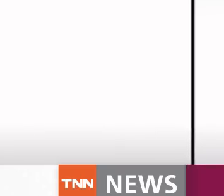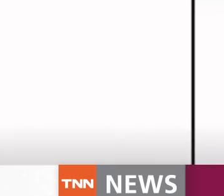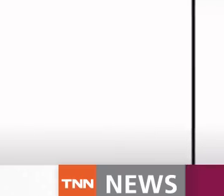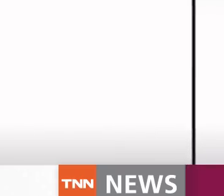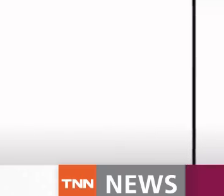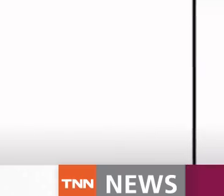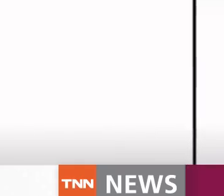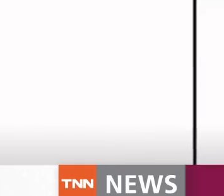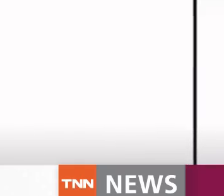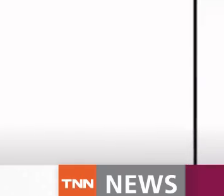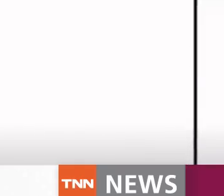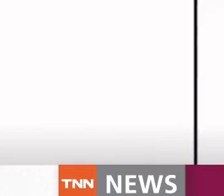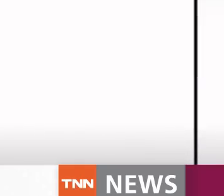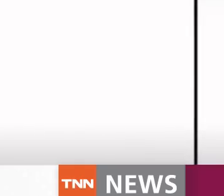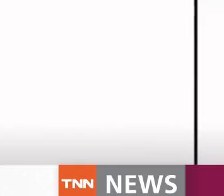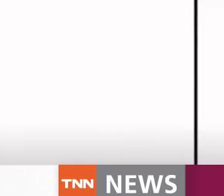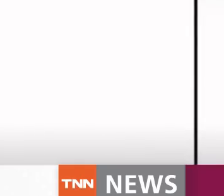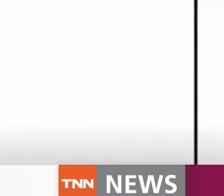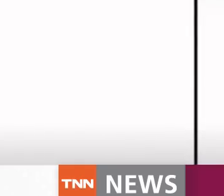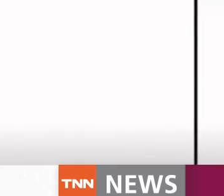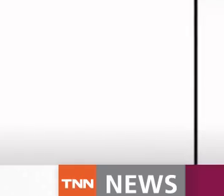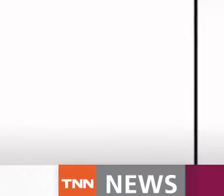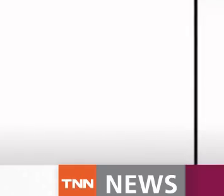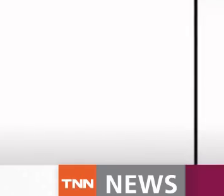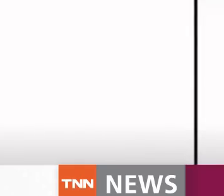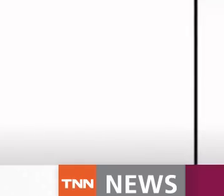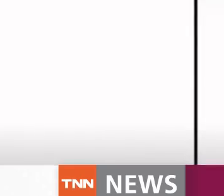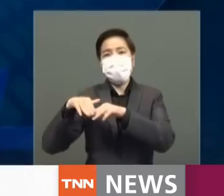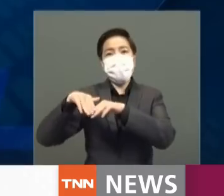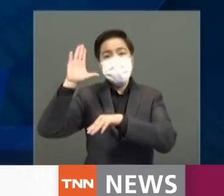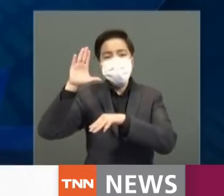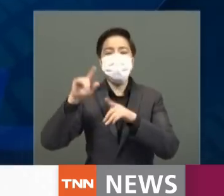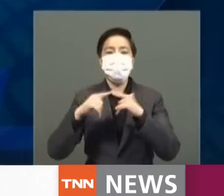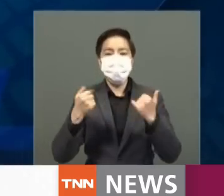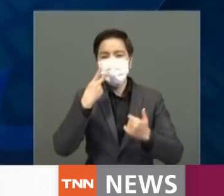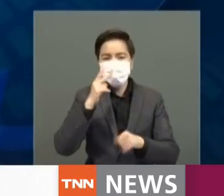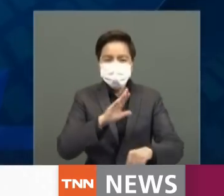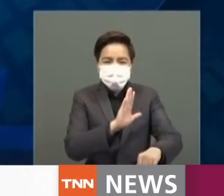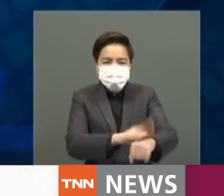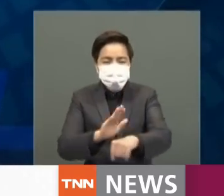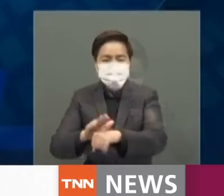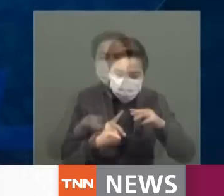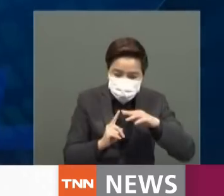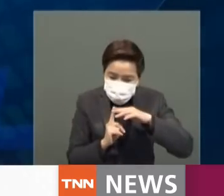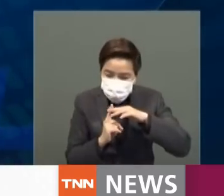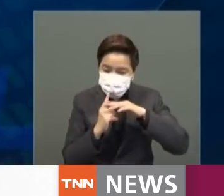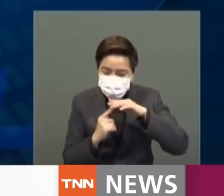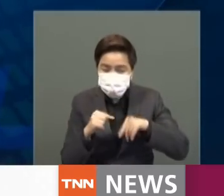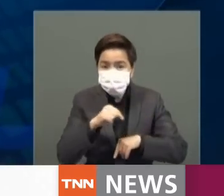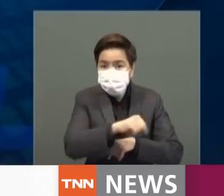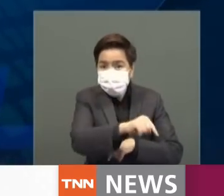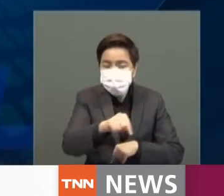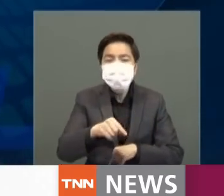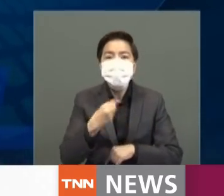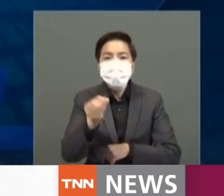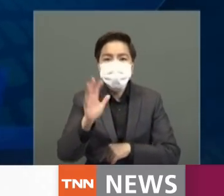งานแล้วก็เพื่อนบ้านครับผู้ช่วยโฆษกสบค.ยังบอกอีกนะครับว่าสถานการณ์โควิดในกรุงเทพและปริมณฑลรวมยอด